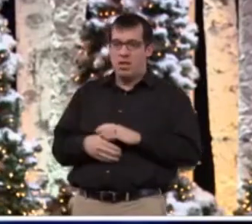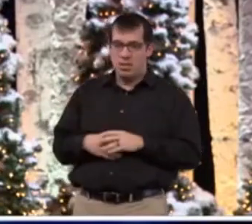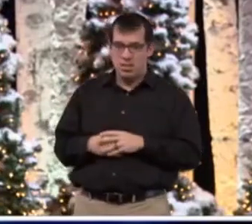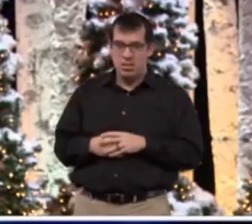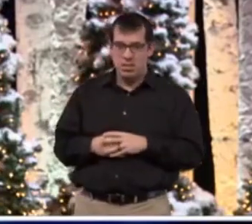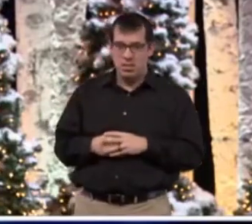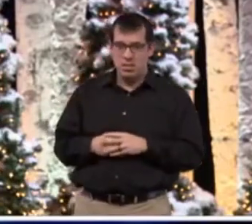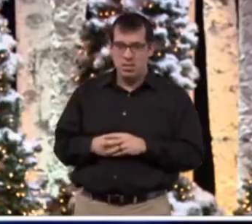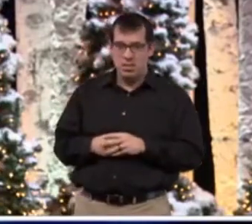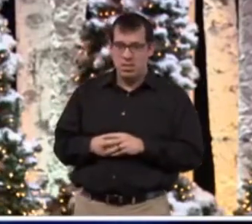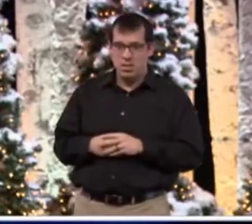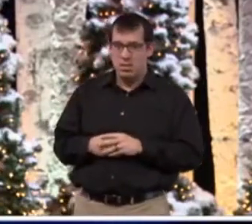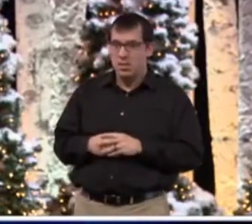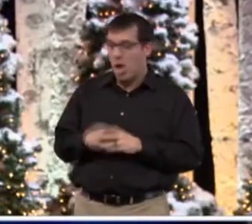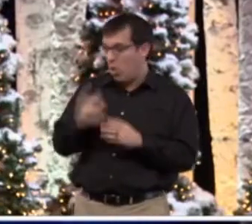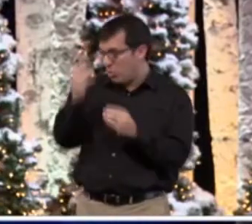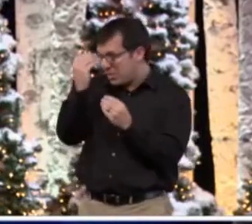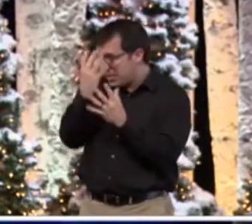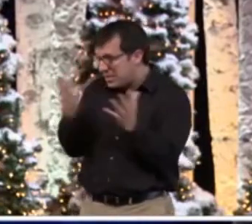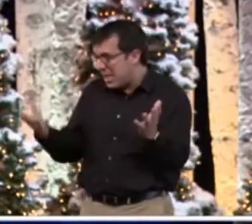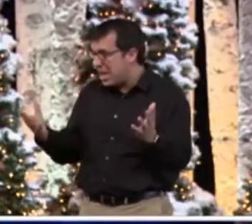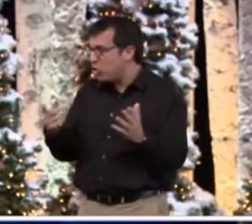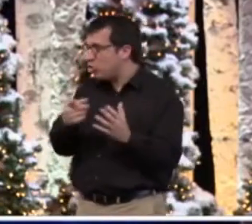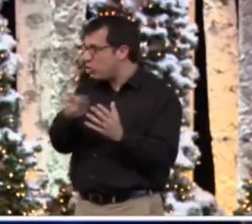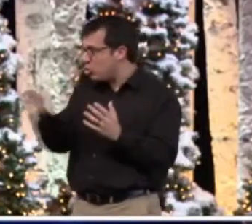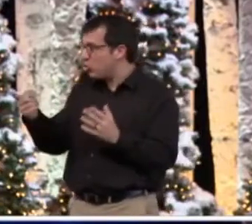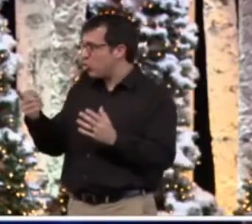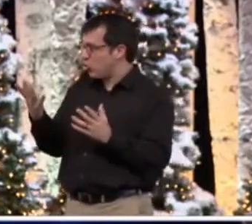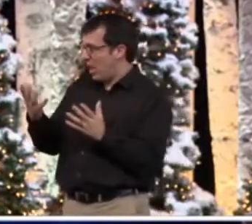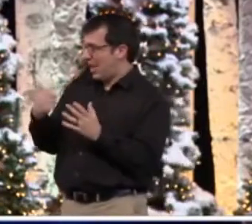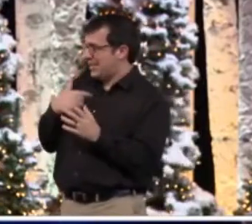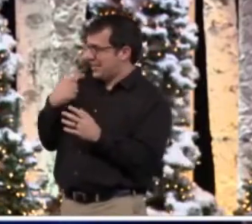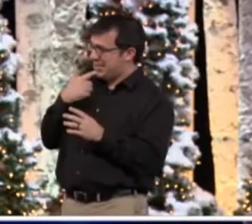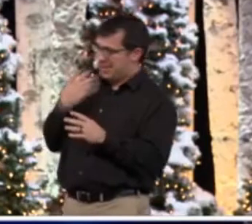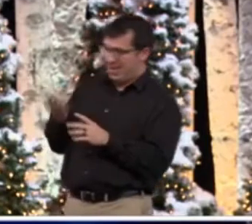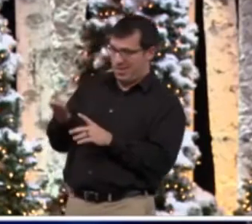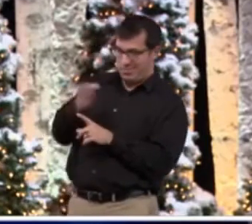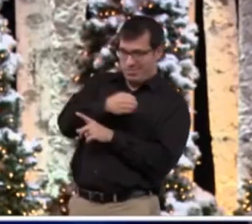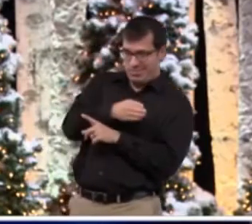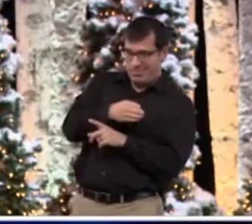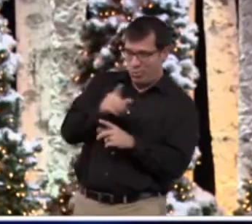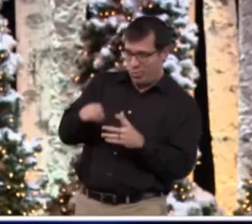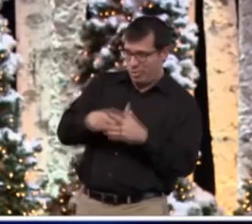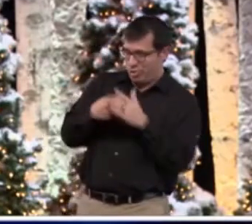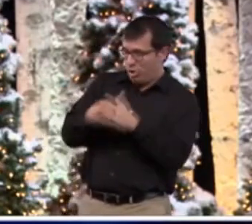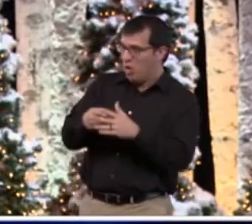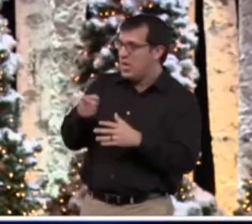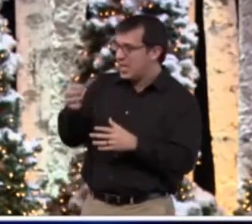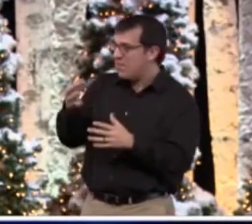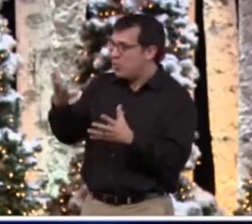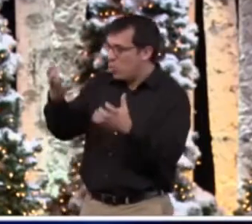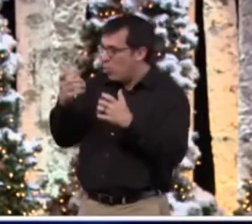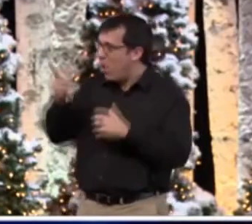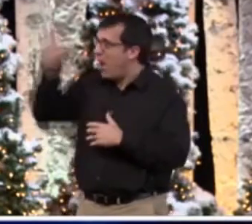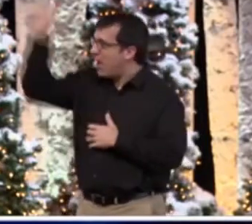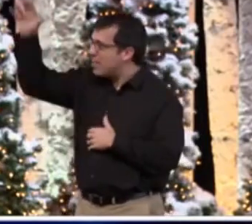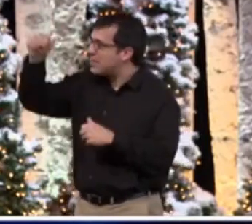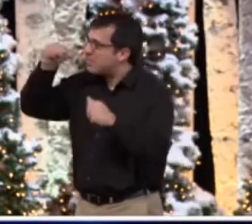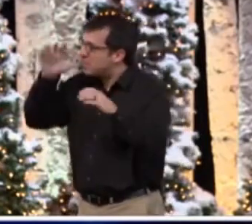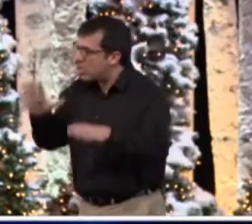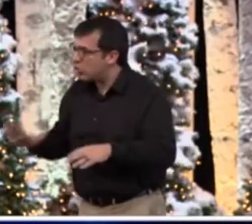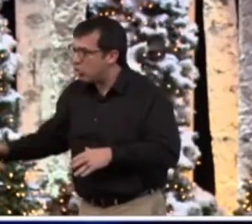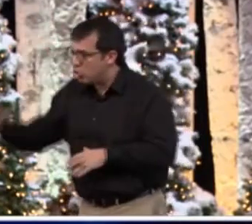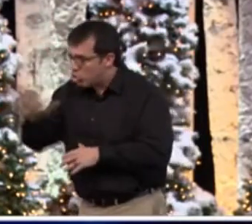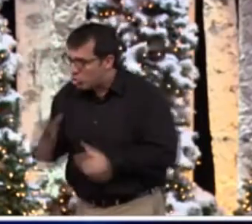हामीले सुरु गर्ने बेलामा भनेको कुरा नै म तपाईँलाई बताउन चाहन्छु। यदि तपाईँ आफ्नो जीवनमा परमेश्वरको आशिष चाहनुहुन्छ भने, तपाईँ